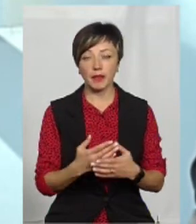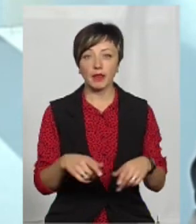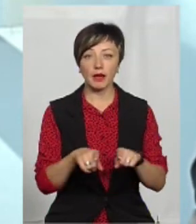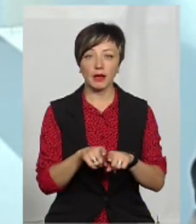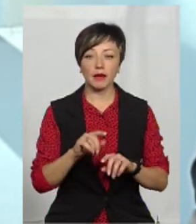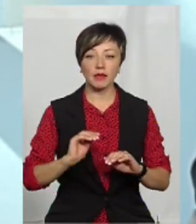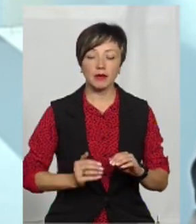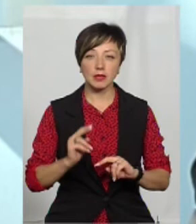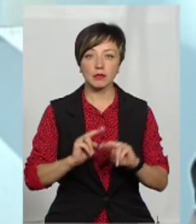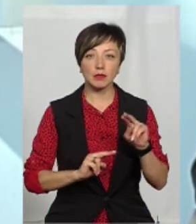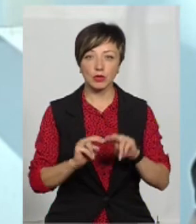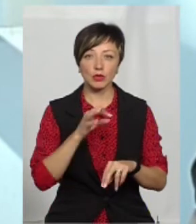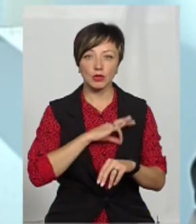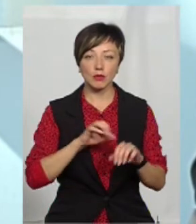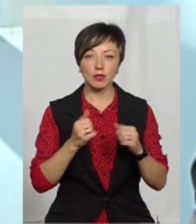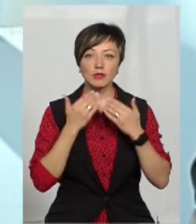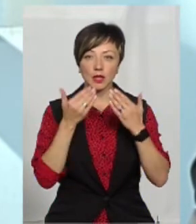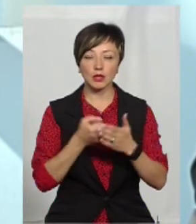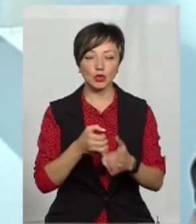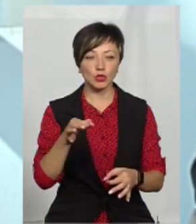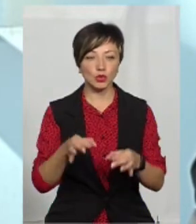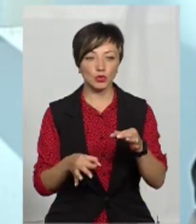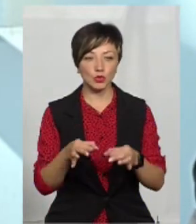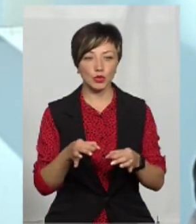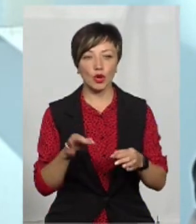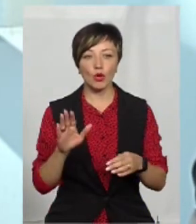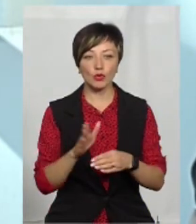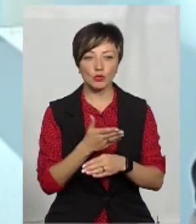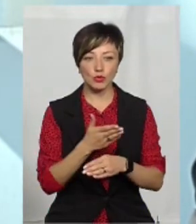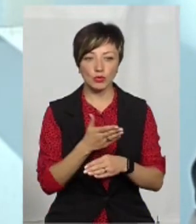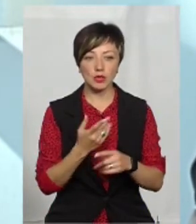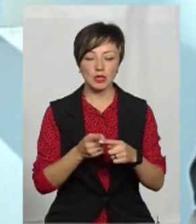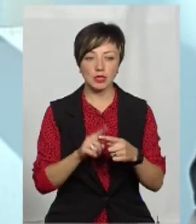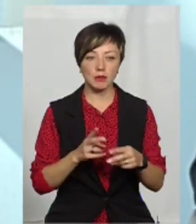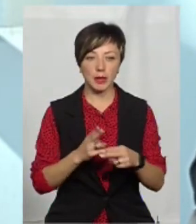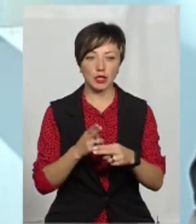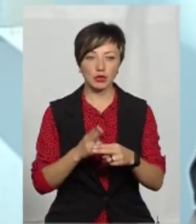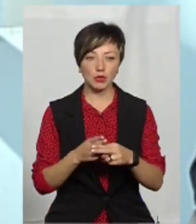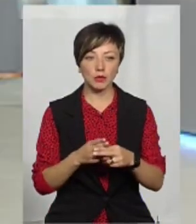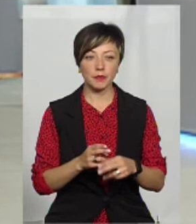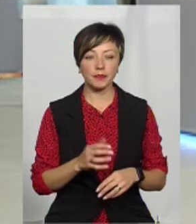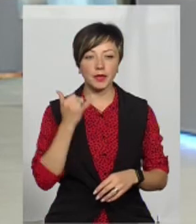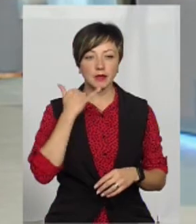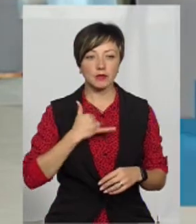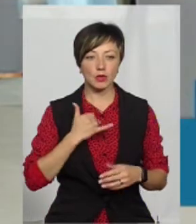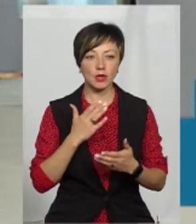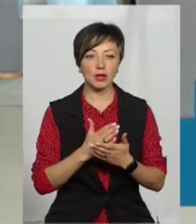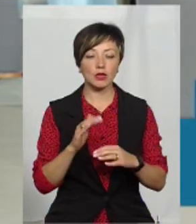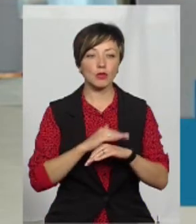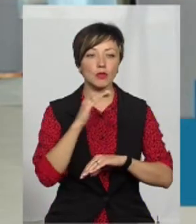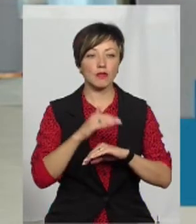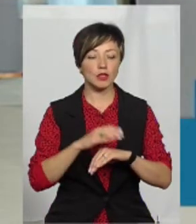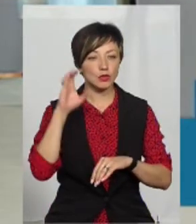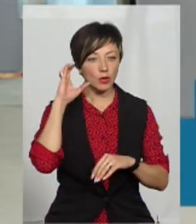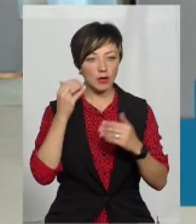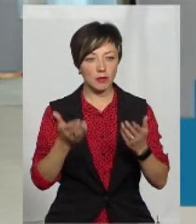чи забудовник, чи землекористувач може звертатися до суду з метою усунути ці перешкоди. У нас є дзвінок у студії. Доброго